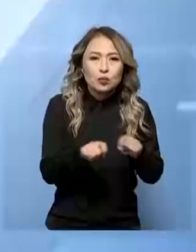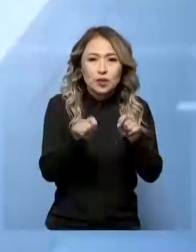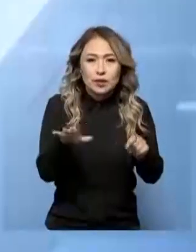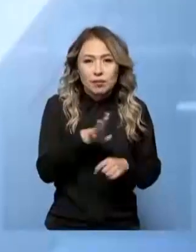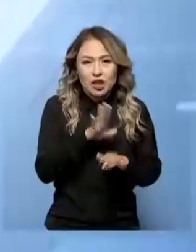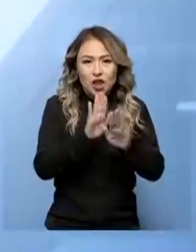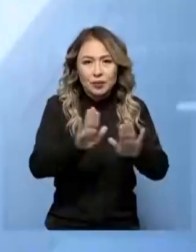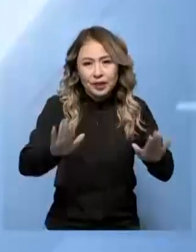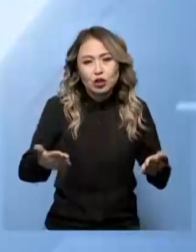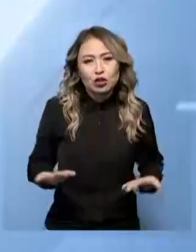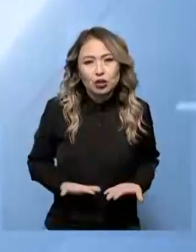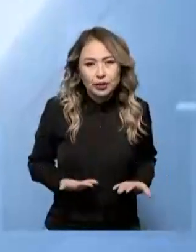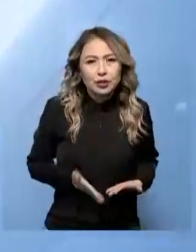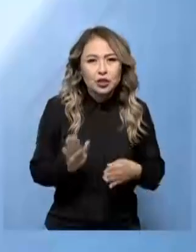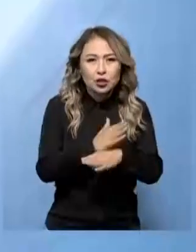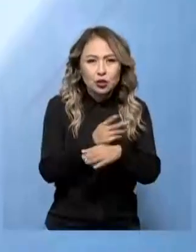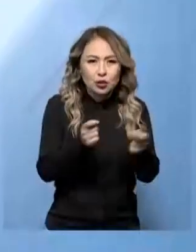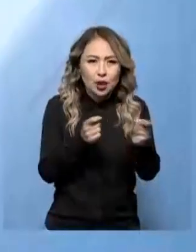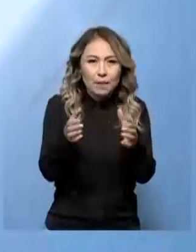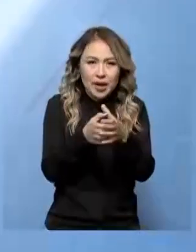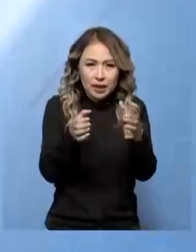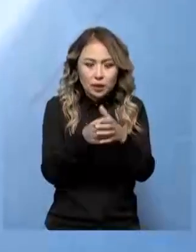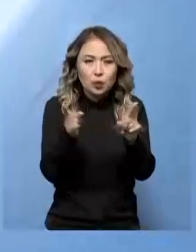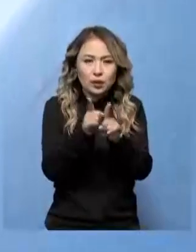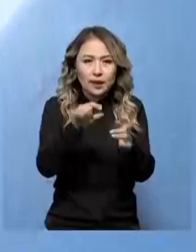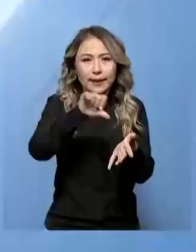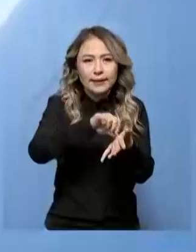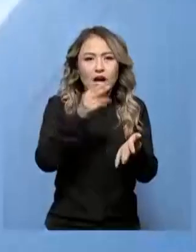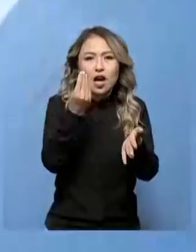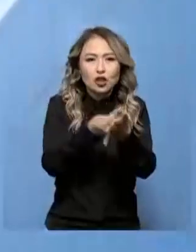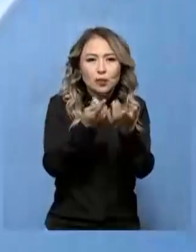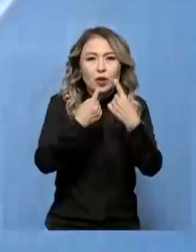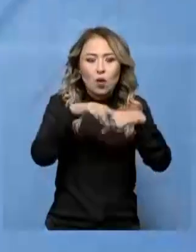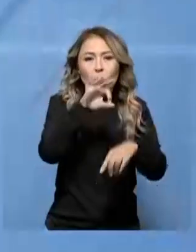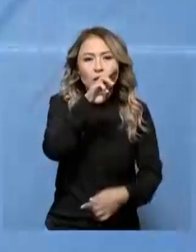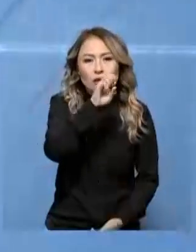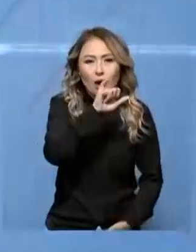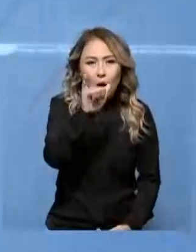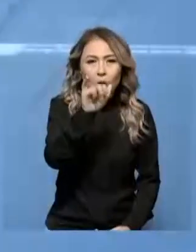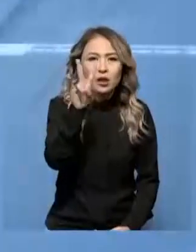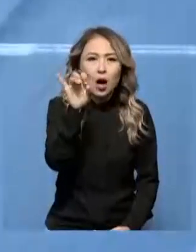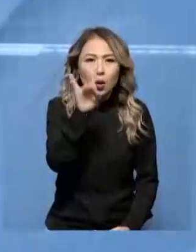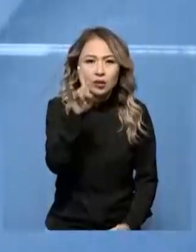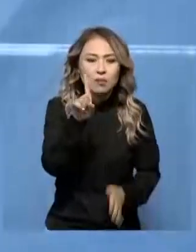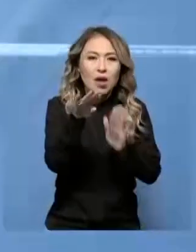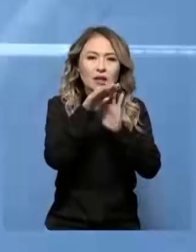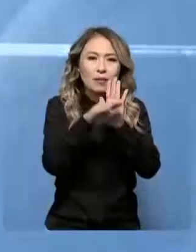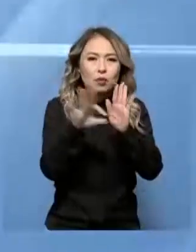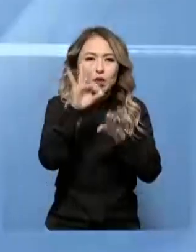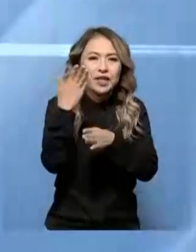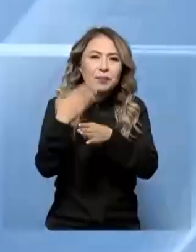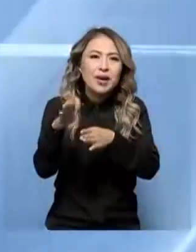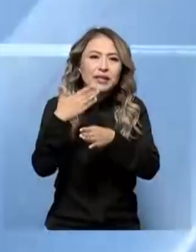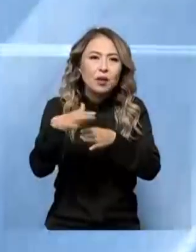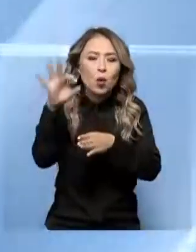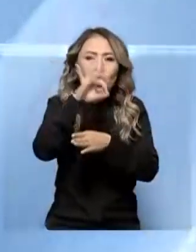ұйымдастырған. Жәрмеңкеге тұрғындармен қатар жетекші құрылыс компанияларының өкілдері қатысты. Қаржы ұйымының мамандары отау және наурыз бағдарламасы